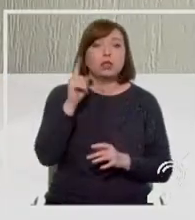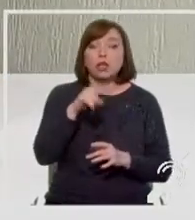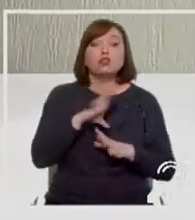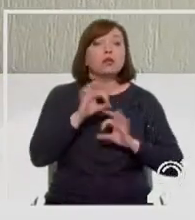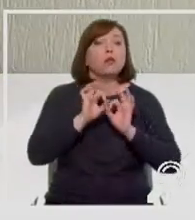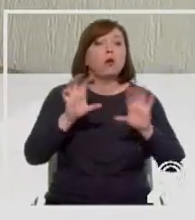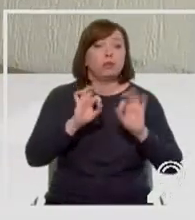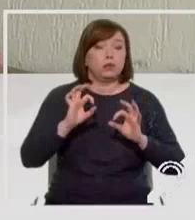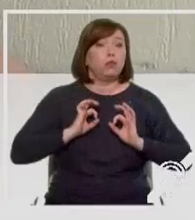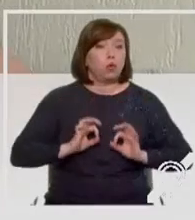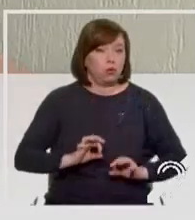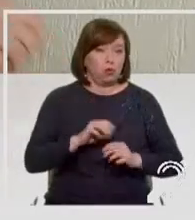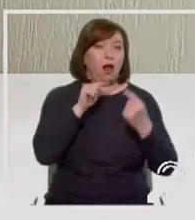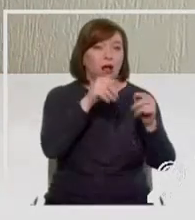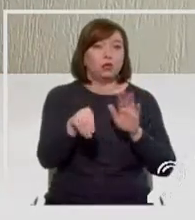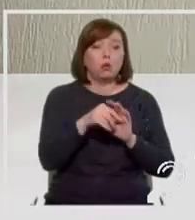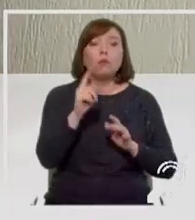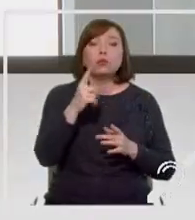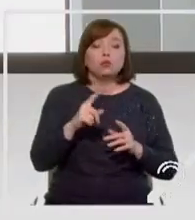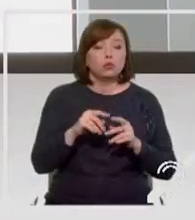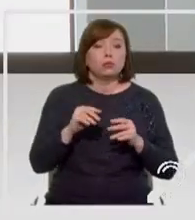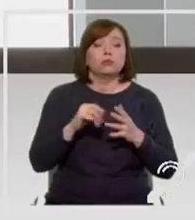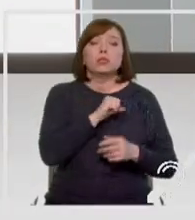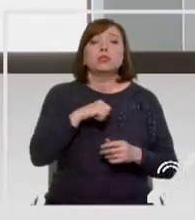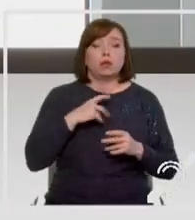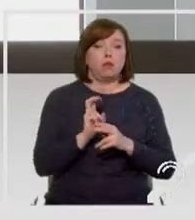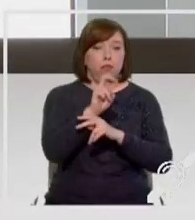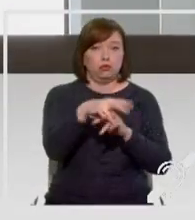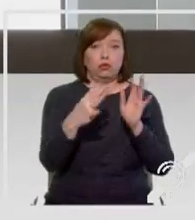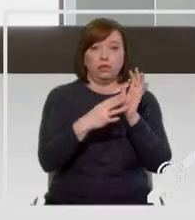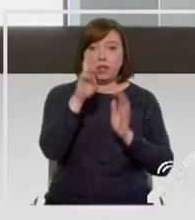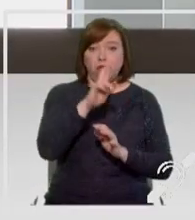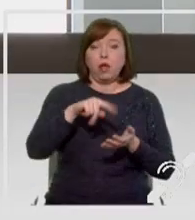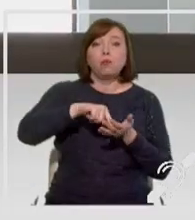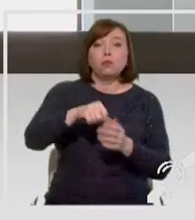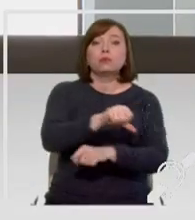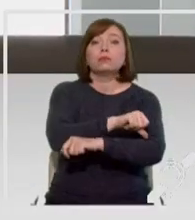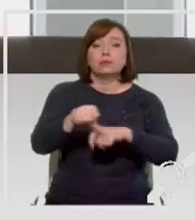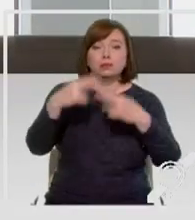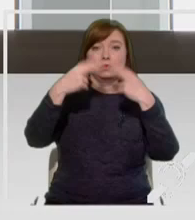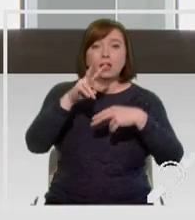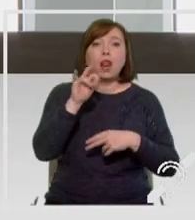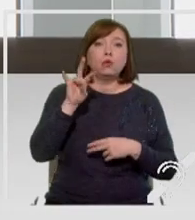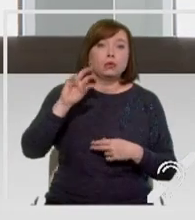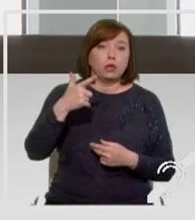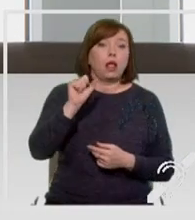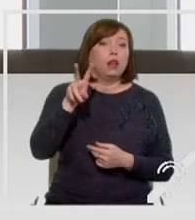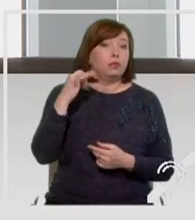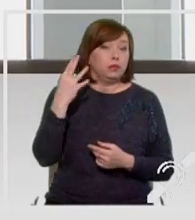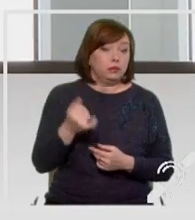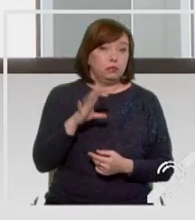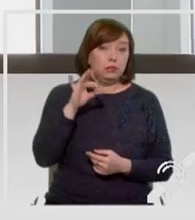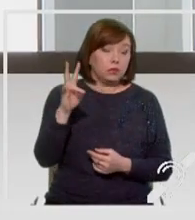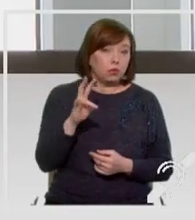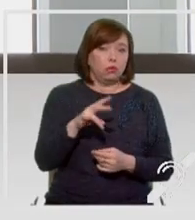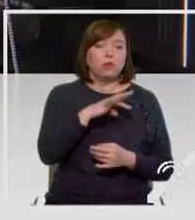explicat procurorilor anticorupție de ce s-a predat benevol în 9 ianuarie la punctul de trecere a frontierei Leușeni-Albița. El a gestionat